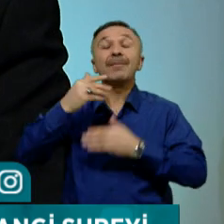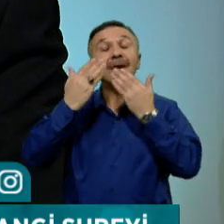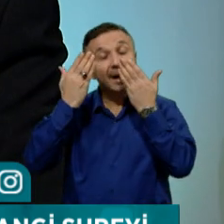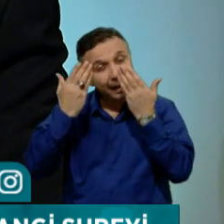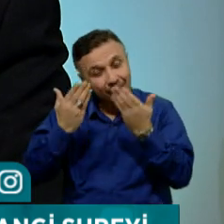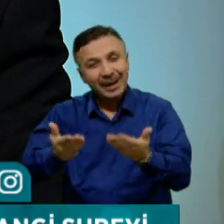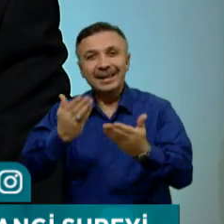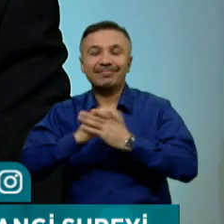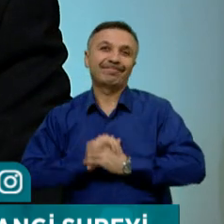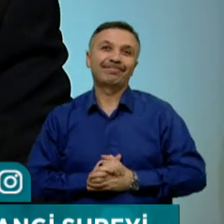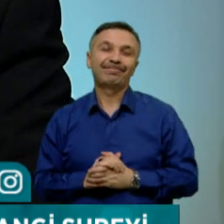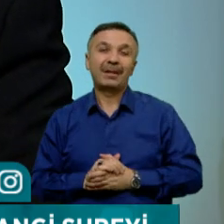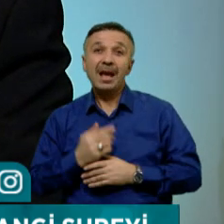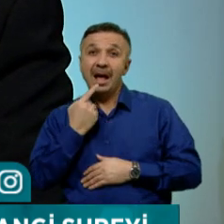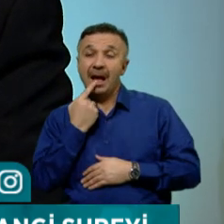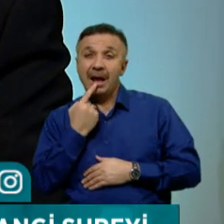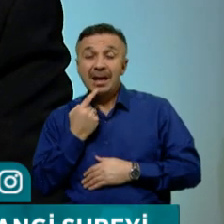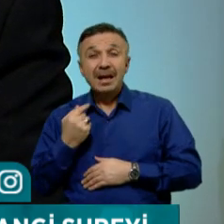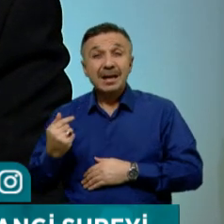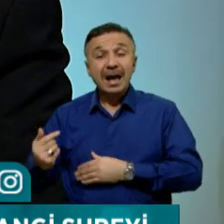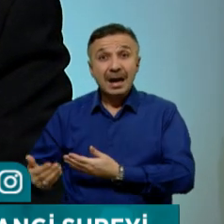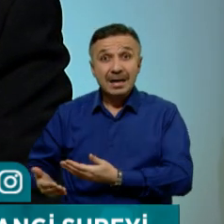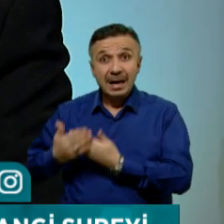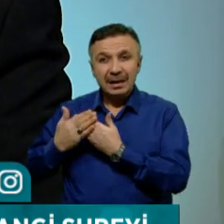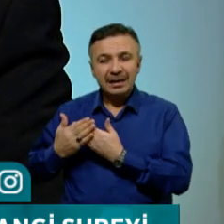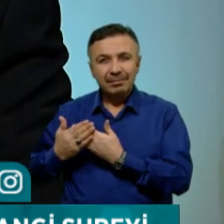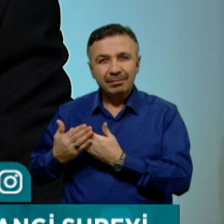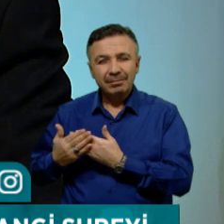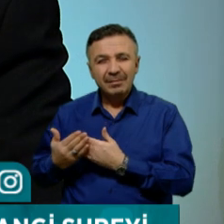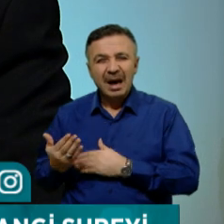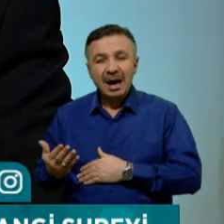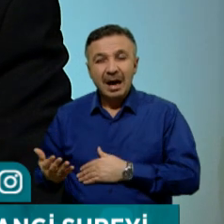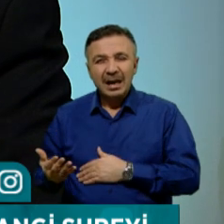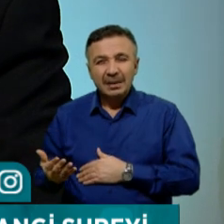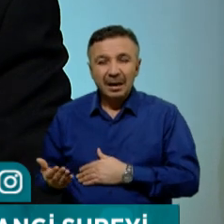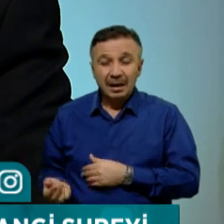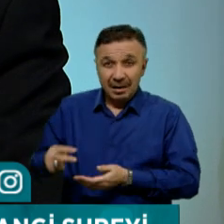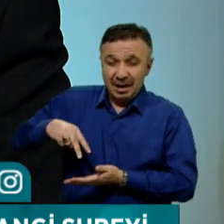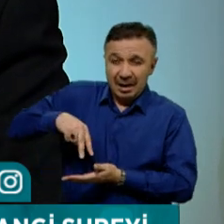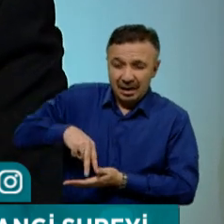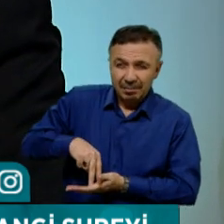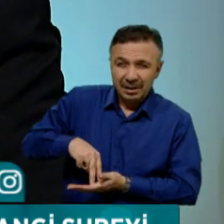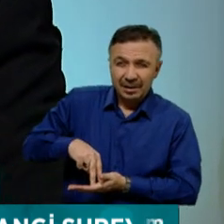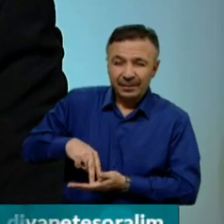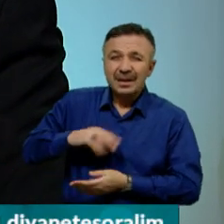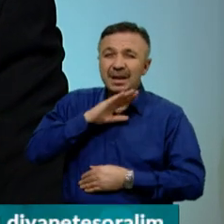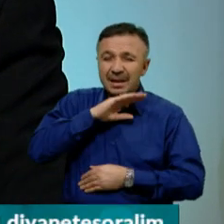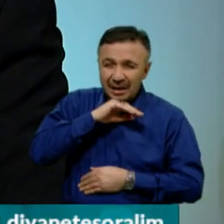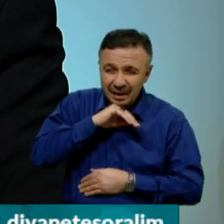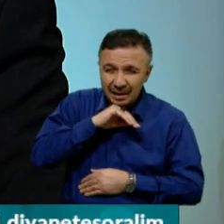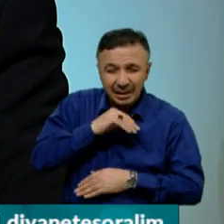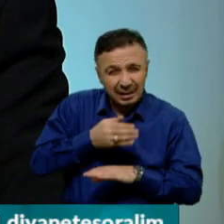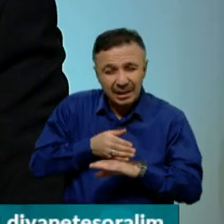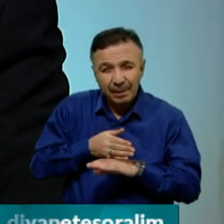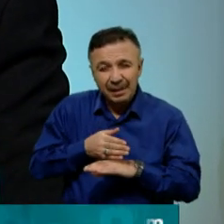kabul eder Eyvallah destek alması ile ilgili bir şey söyledi ihtiyarlıktan kaynaklanan zarurete dayalı